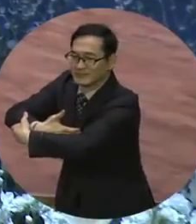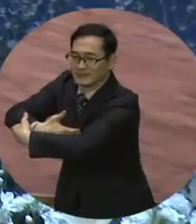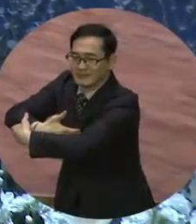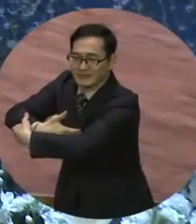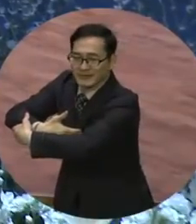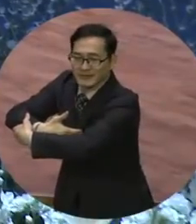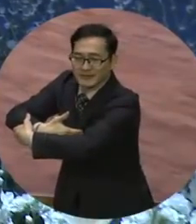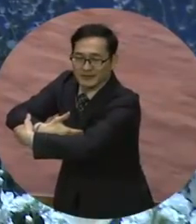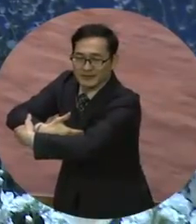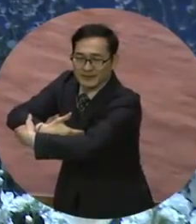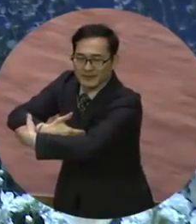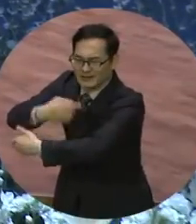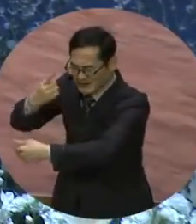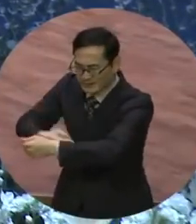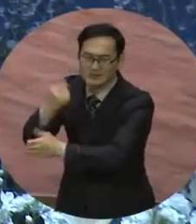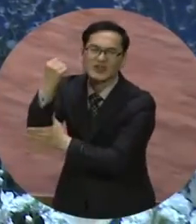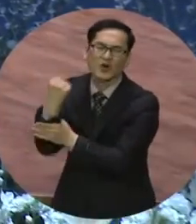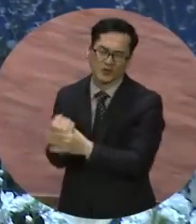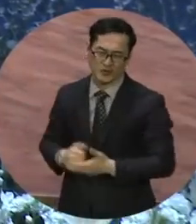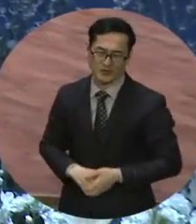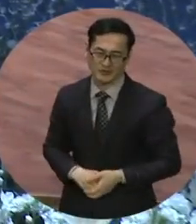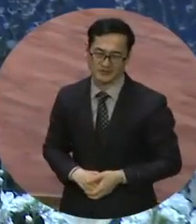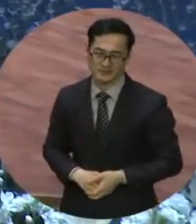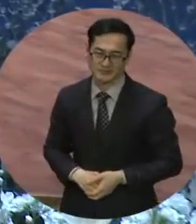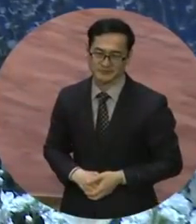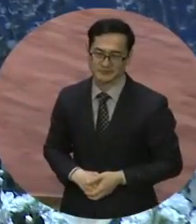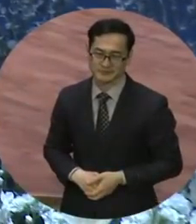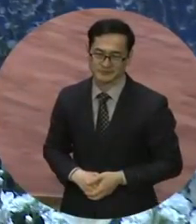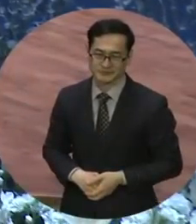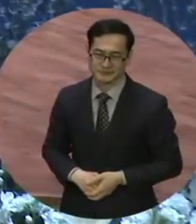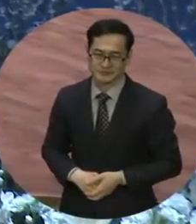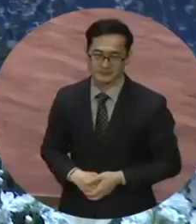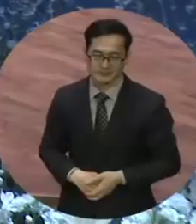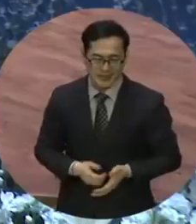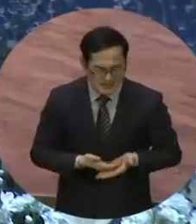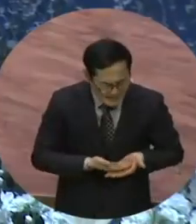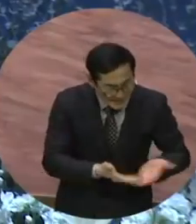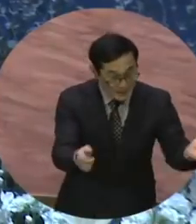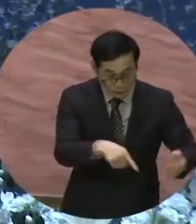않습니다. 주라, 그래야만 내가 내게 누르고 흔들어 안겨주리라.